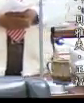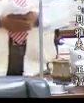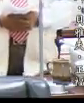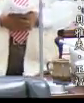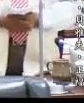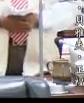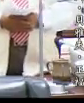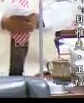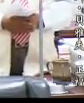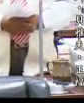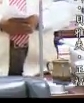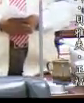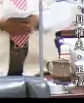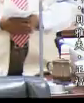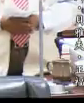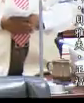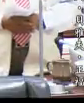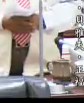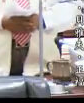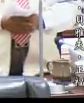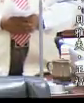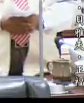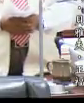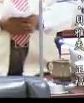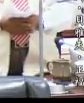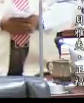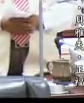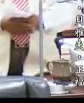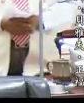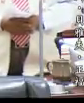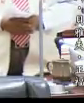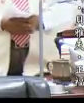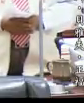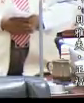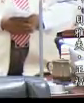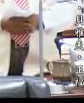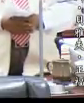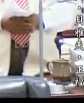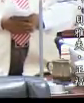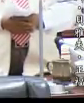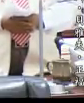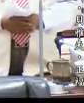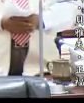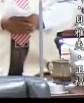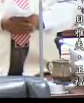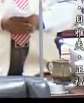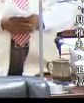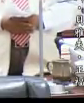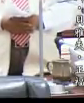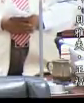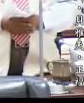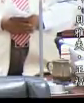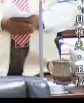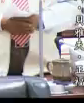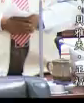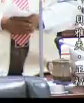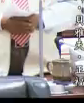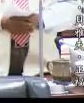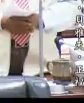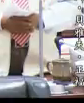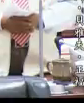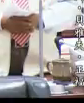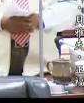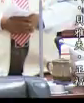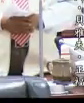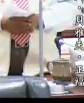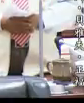地方召开过说明会，那也有跟地方要那个说明这个工程如果要启动，一定会让